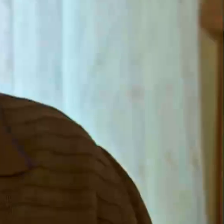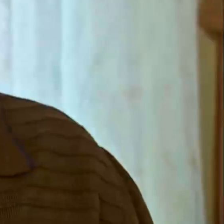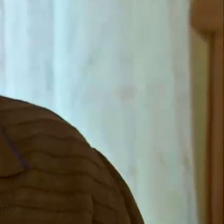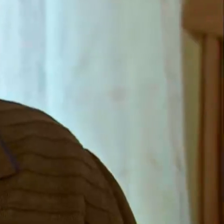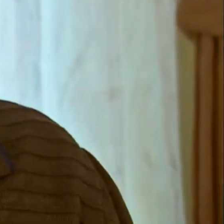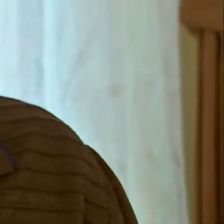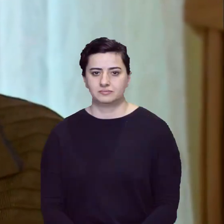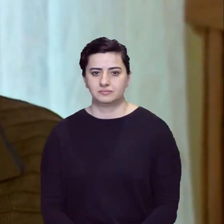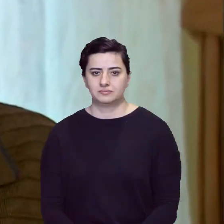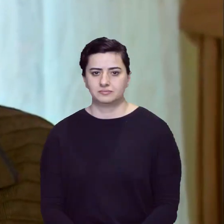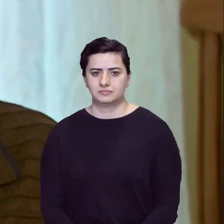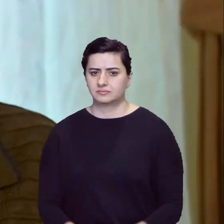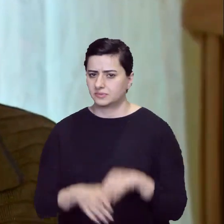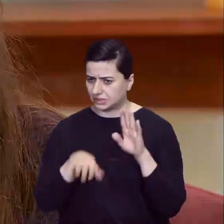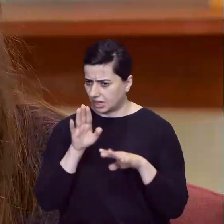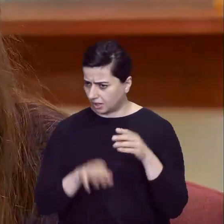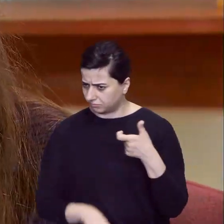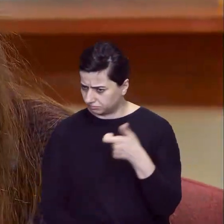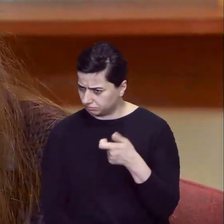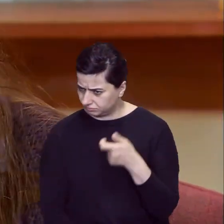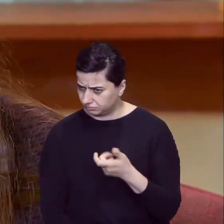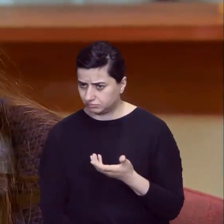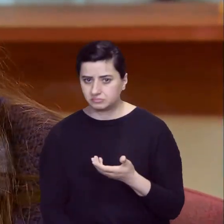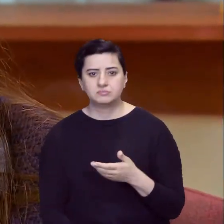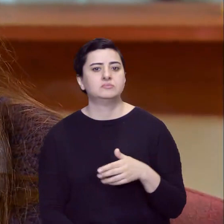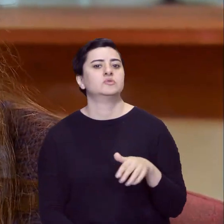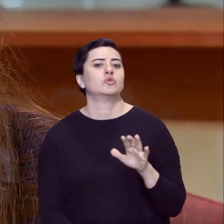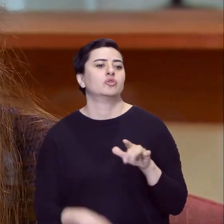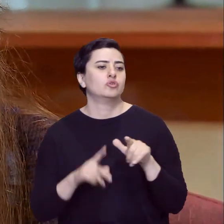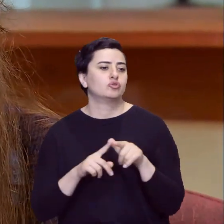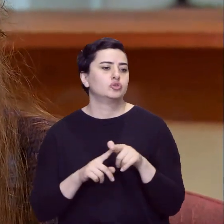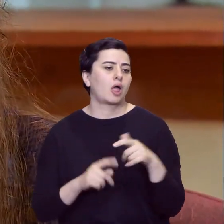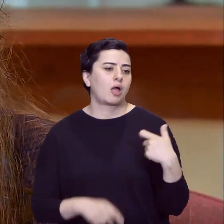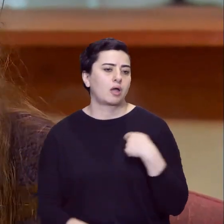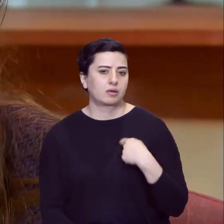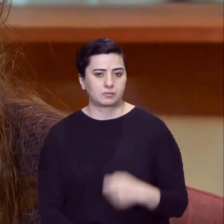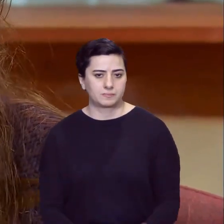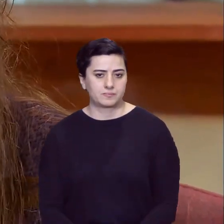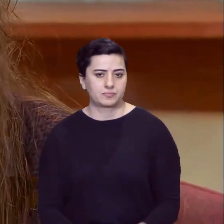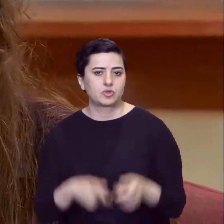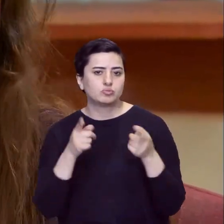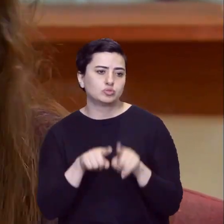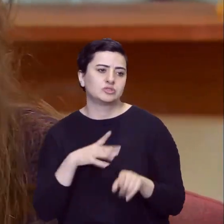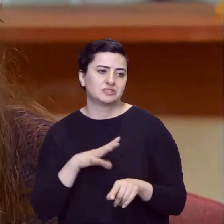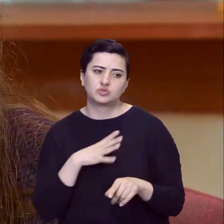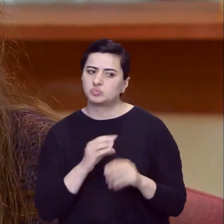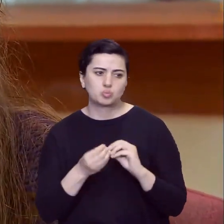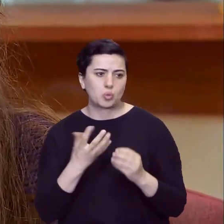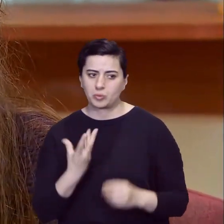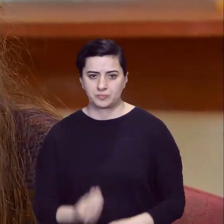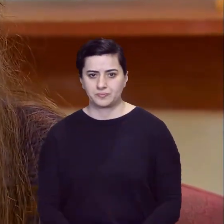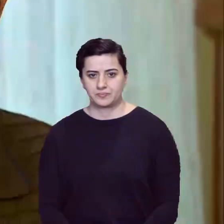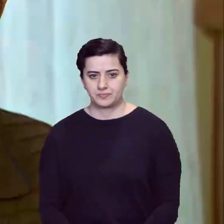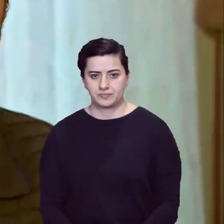Salim derin bir nefes çekti. Yine mi reklam mesajı? Yok babacığım, Funda'ymış. Buluşalım diyor. Bir derdi var